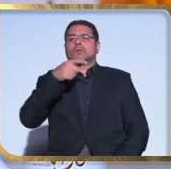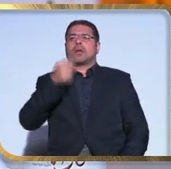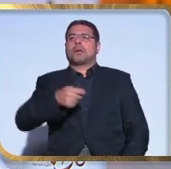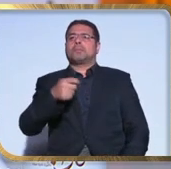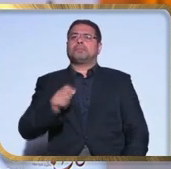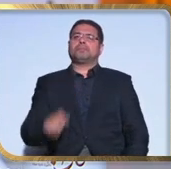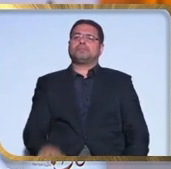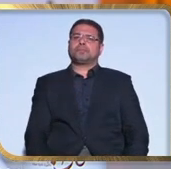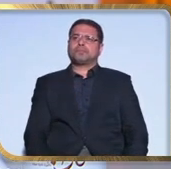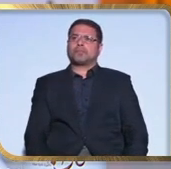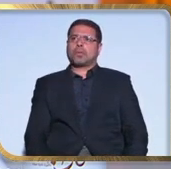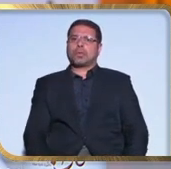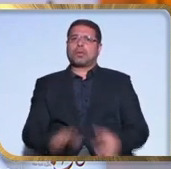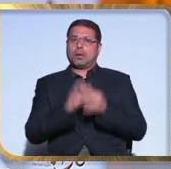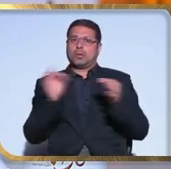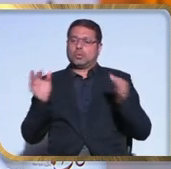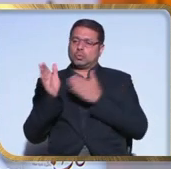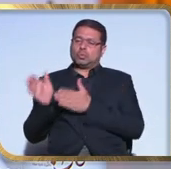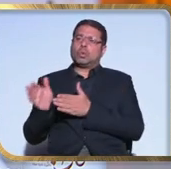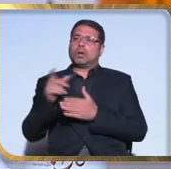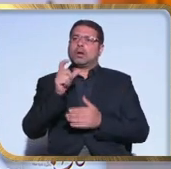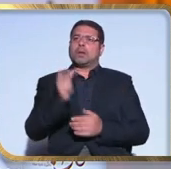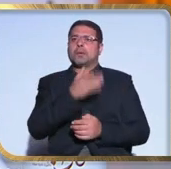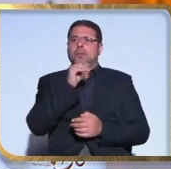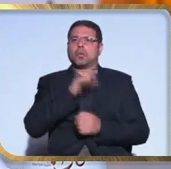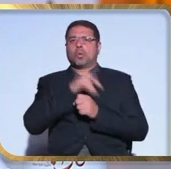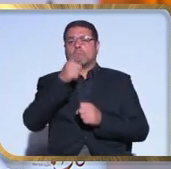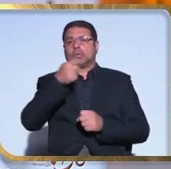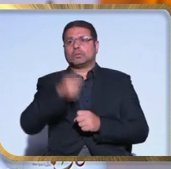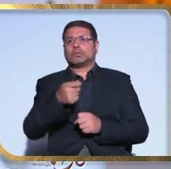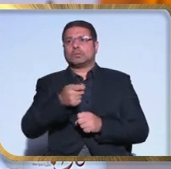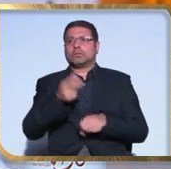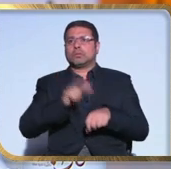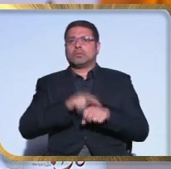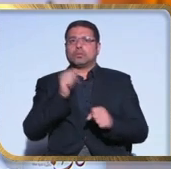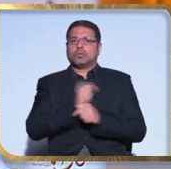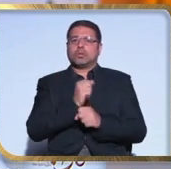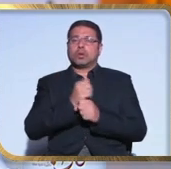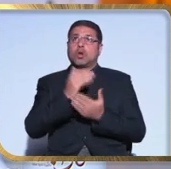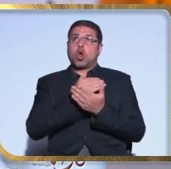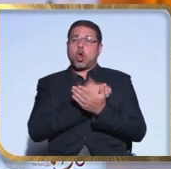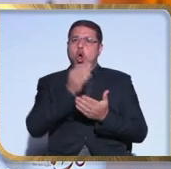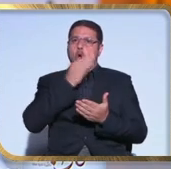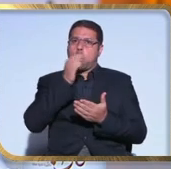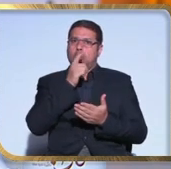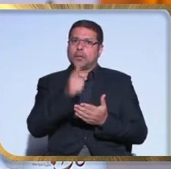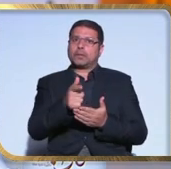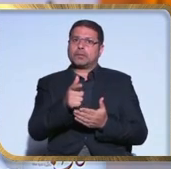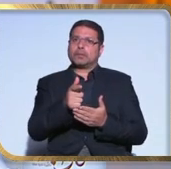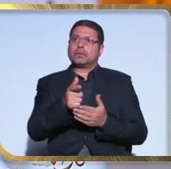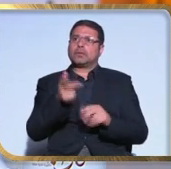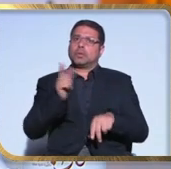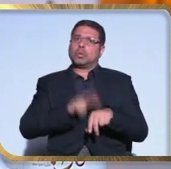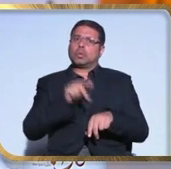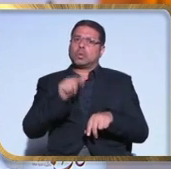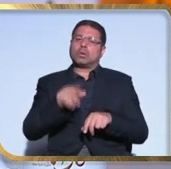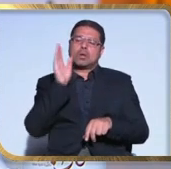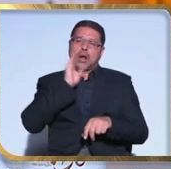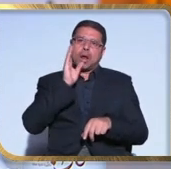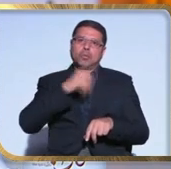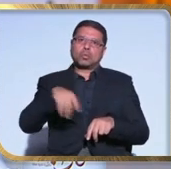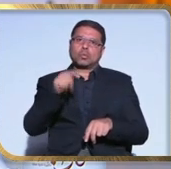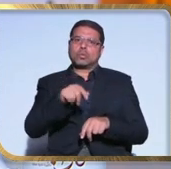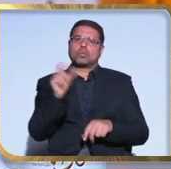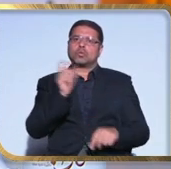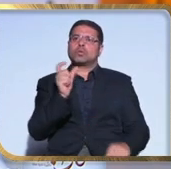وسلم ده برض رصد لسنه النبي عليه الصلاه والسلام الفعليه والقوليه في ذات الوقت وتعلم ذلك